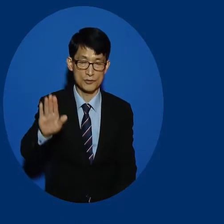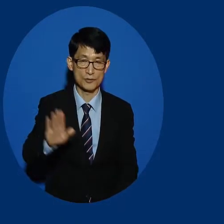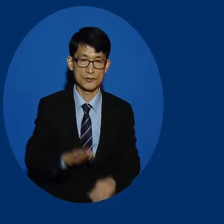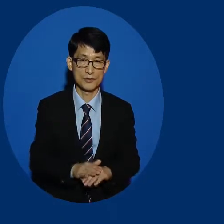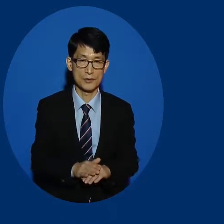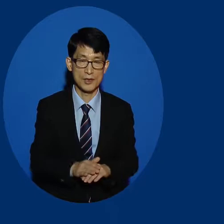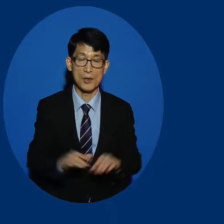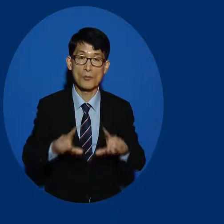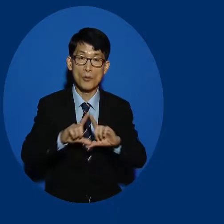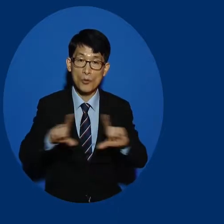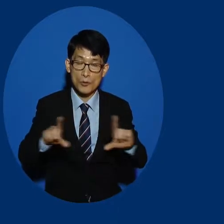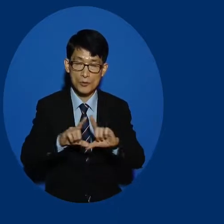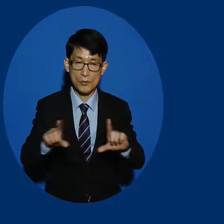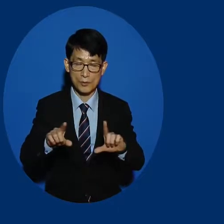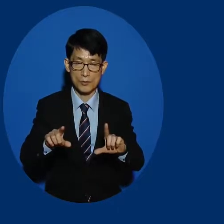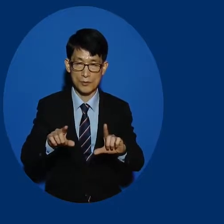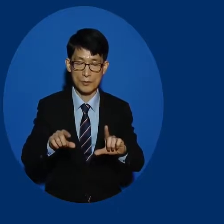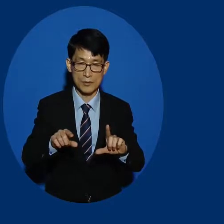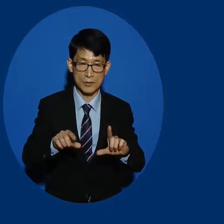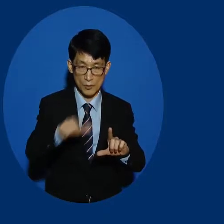이 일반 평생교육법에